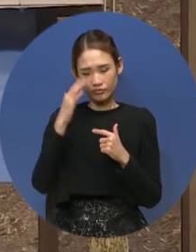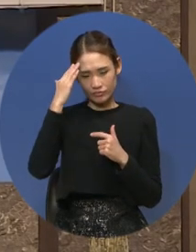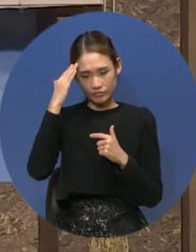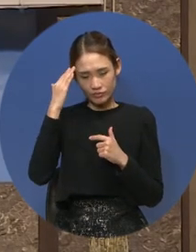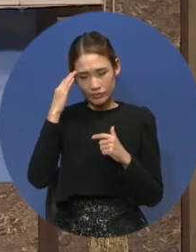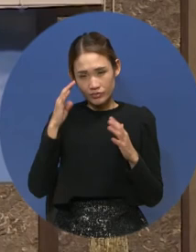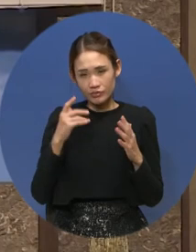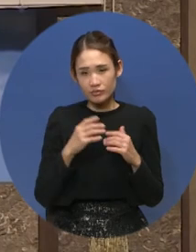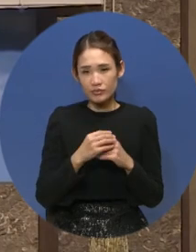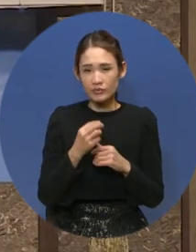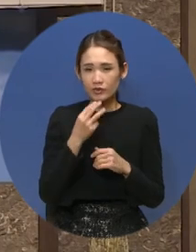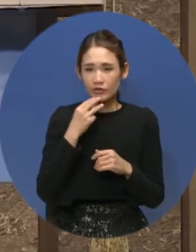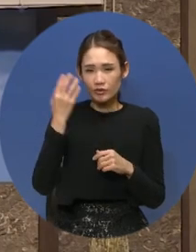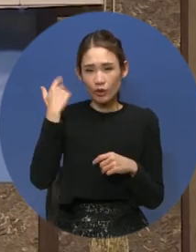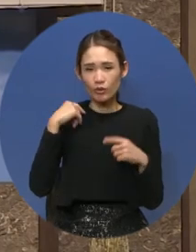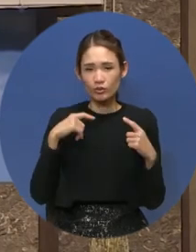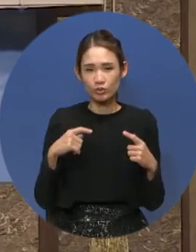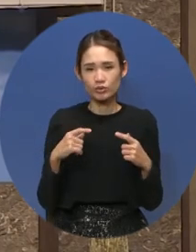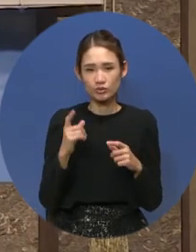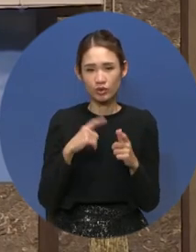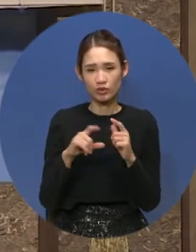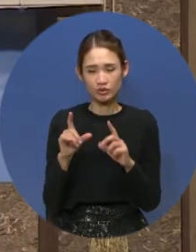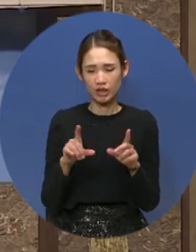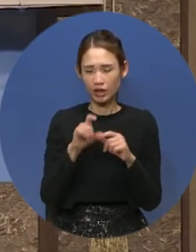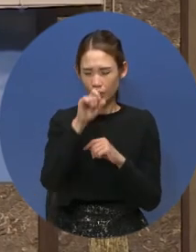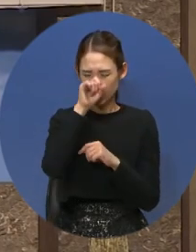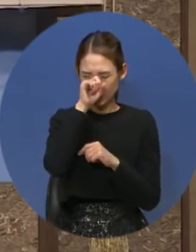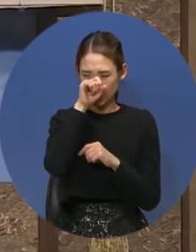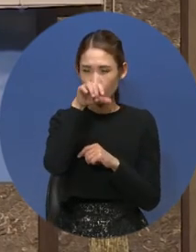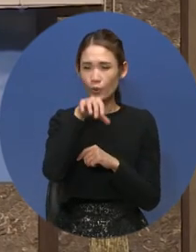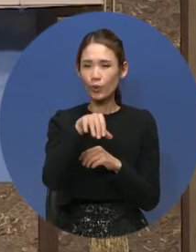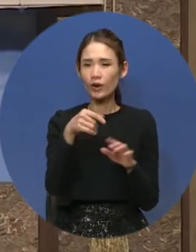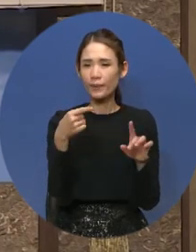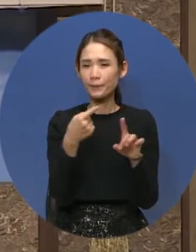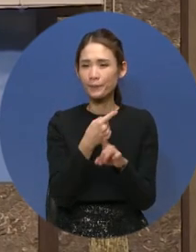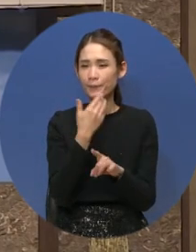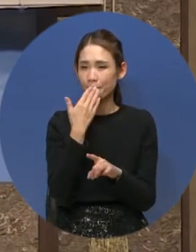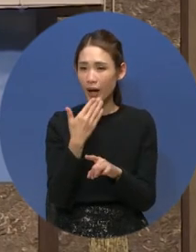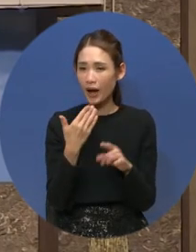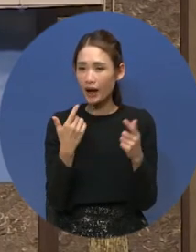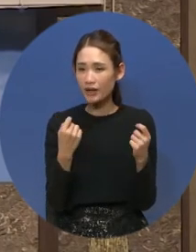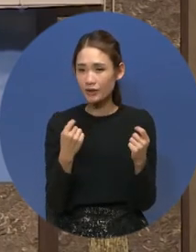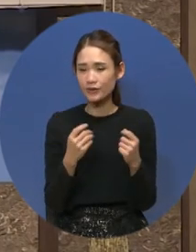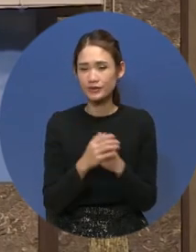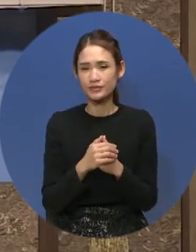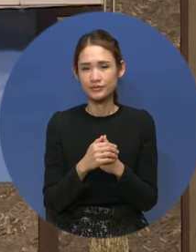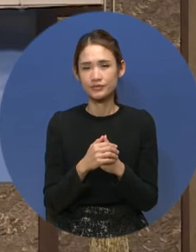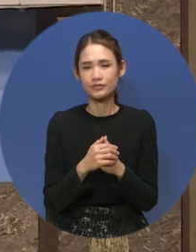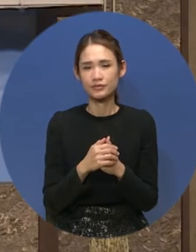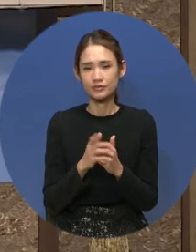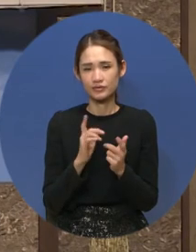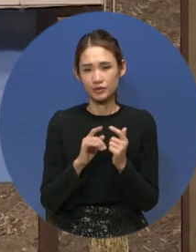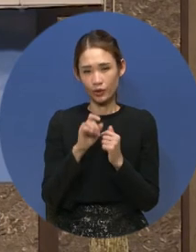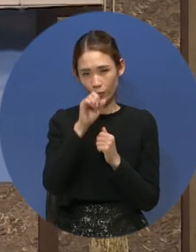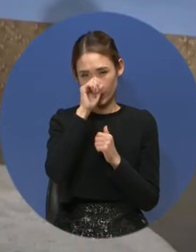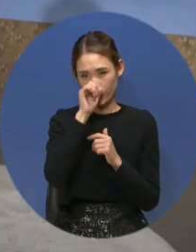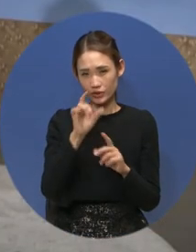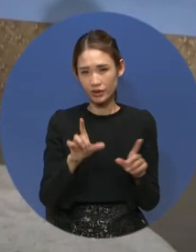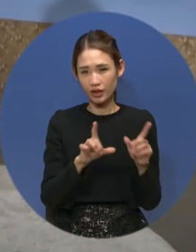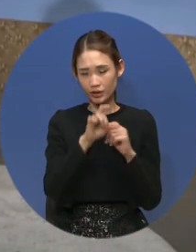대한민국 또 서울 영등포구가 네. 더욱 살기 좋은 공간으로 되지 않을까라 생각합니다. 네, 이제 더욱더 살기